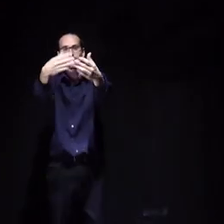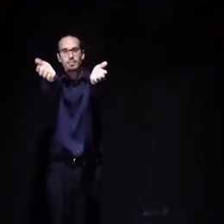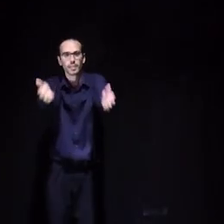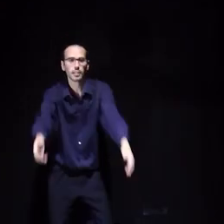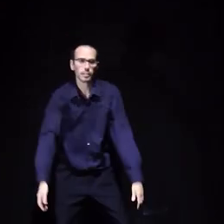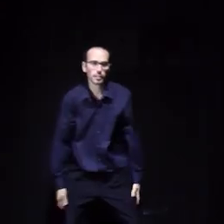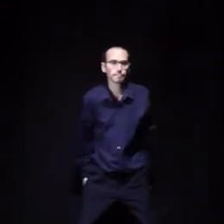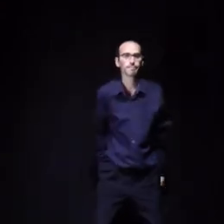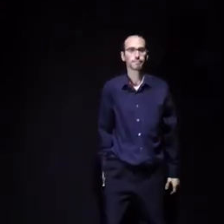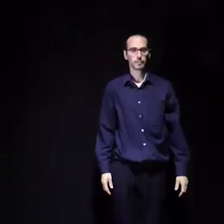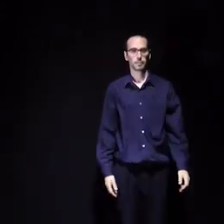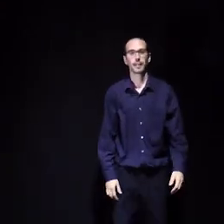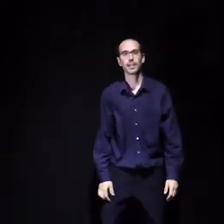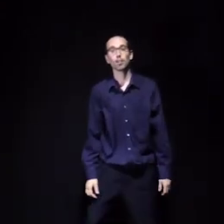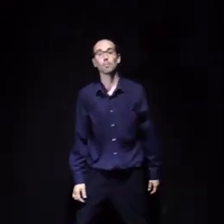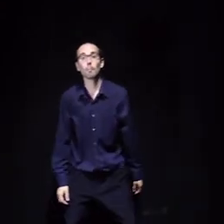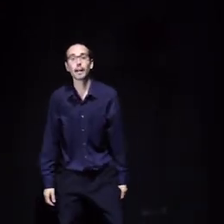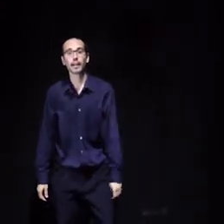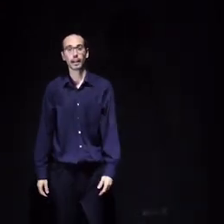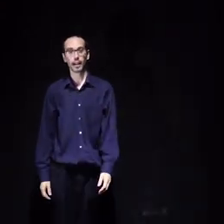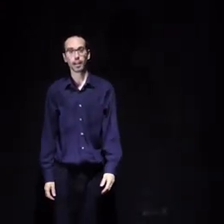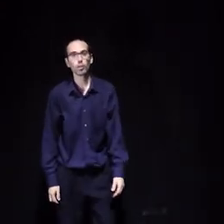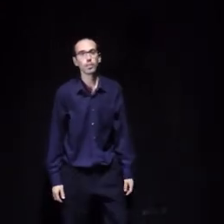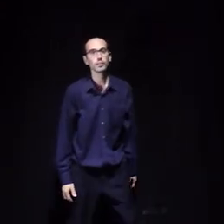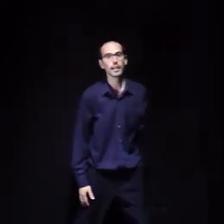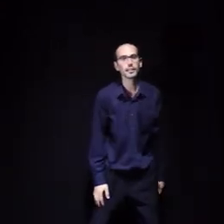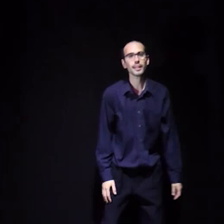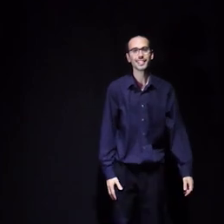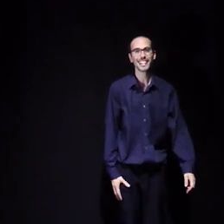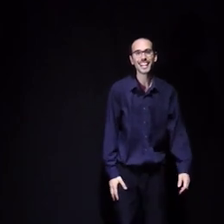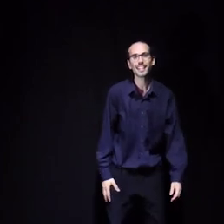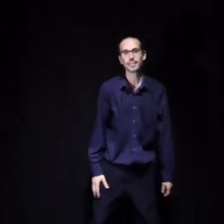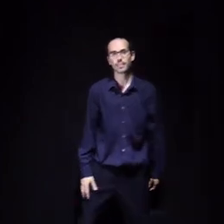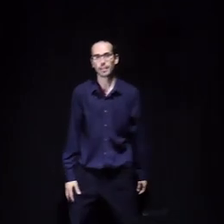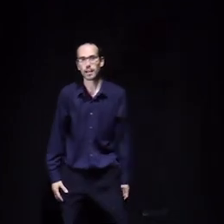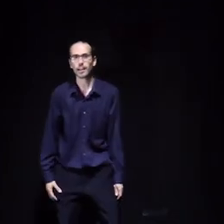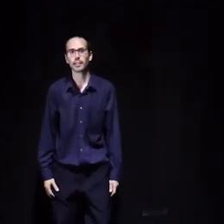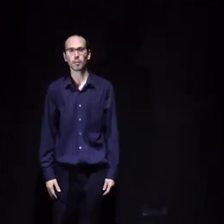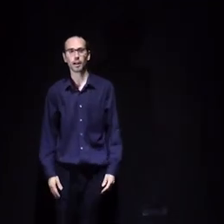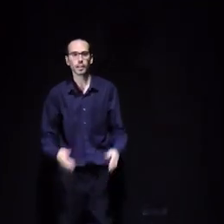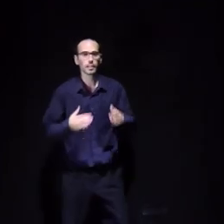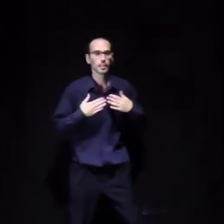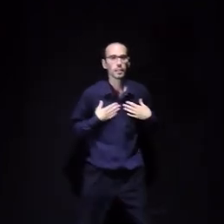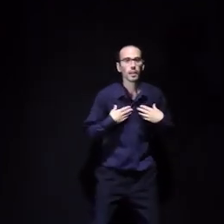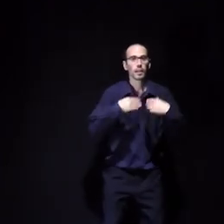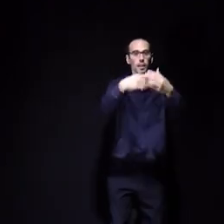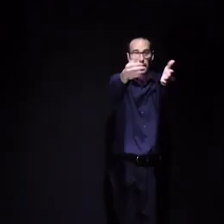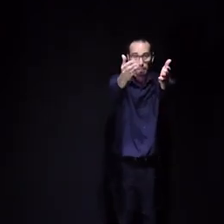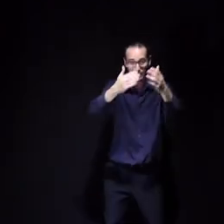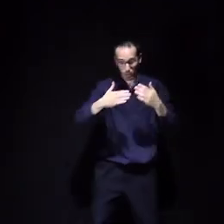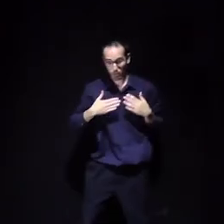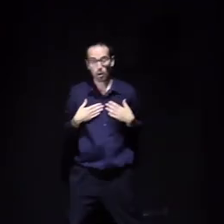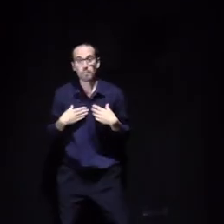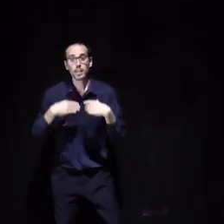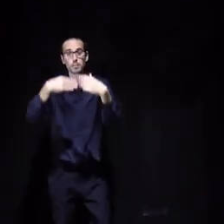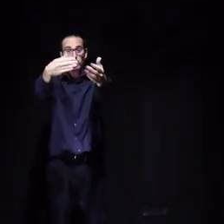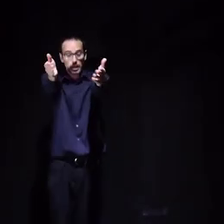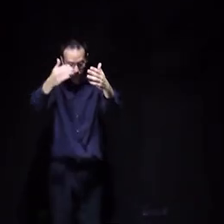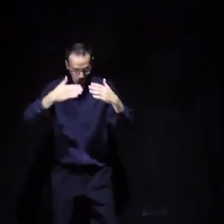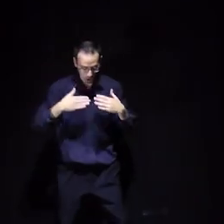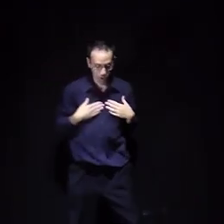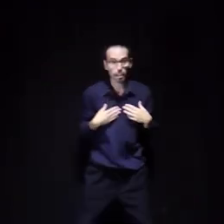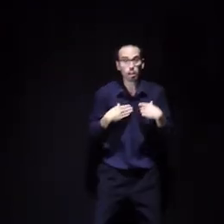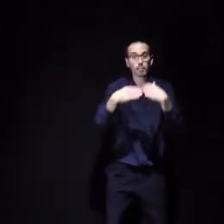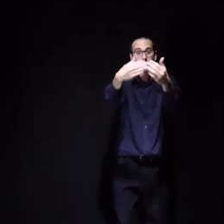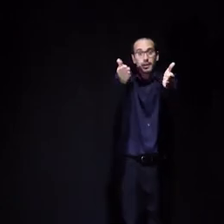saps com estic. Pensa en un moment real on els nens i les nenes s'estimen igual. Pensa en un moment